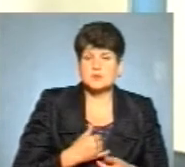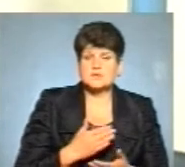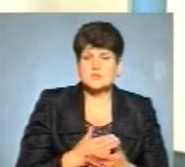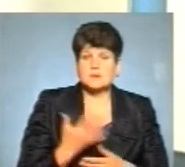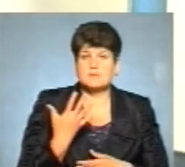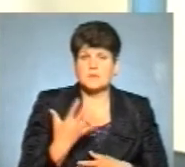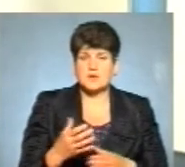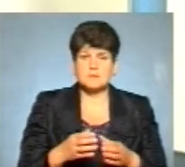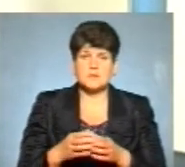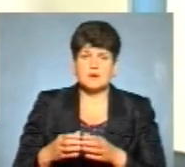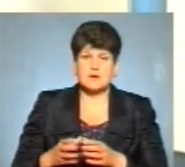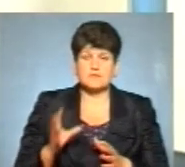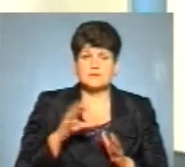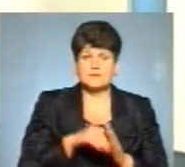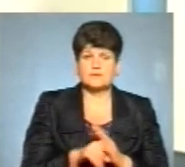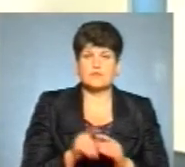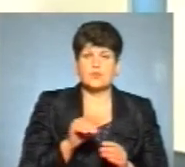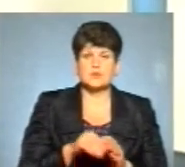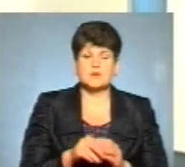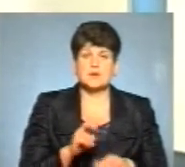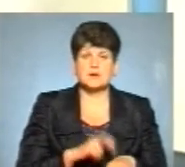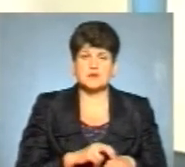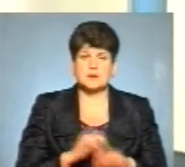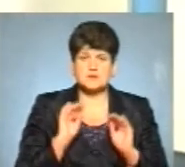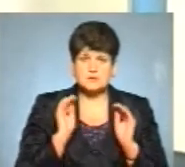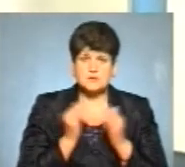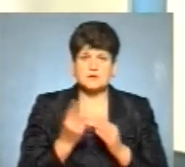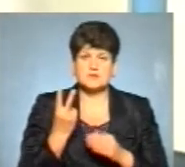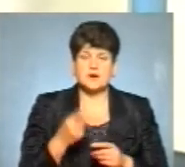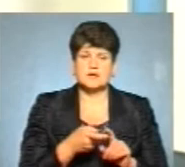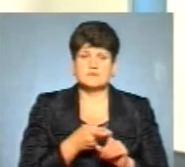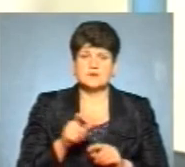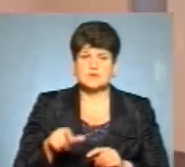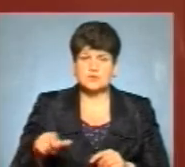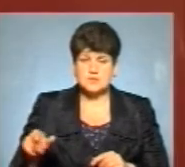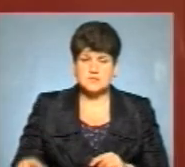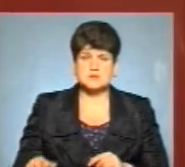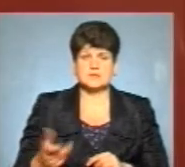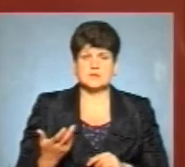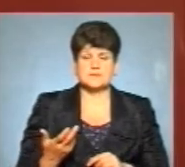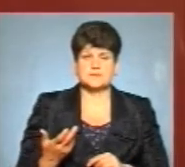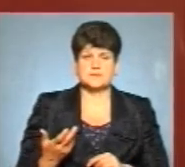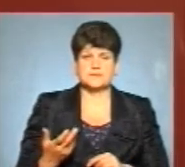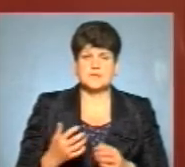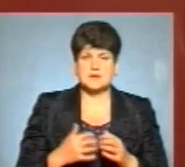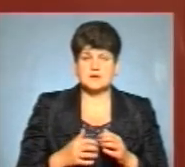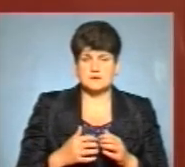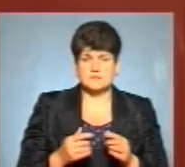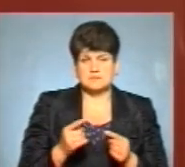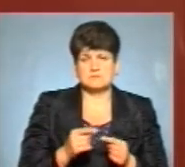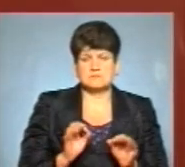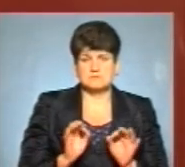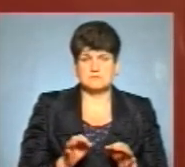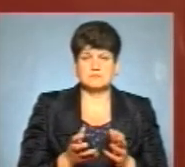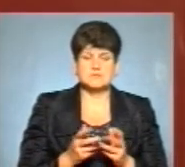5 бригад, до складу якої входить лікар-анестезіолог, 2 інфекціоністи, відповідна кількість середнього медичного